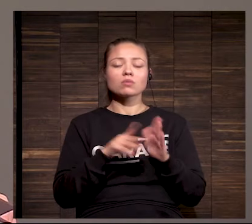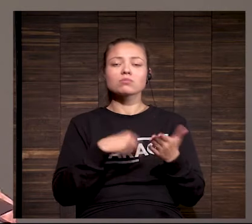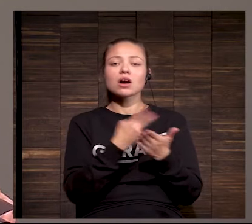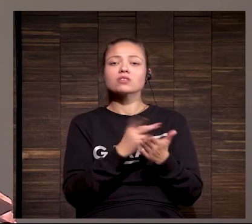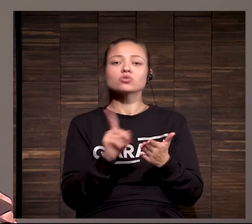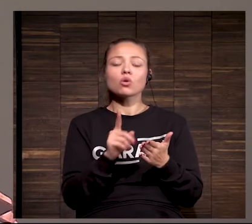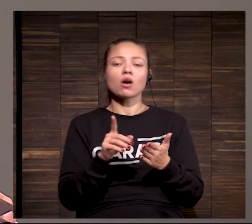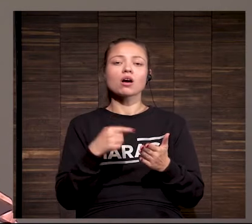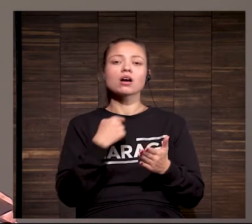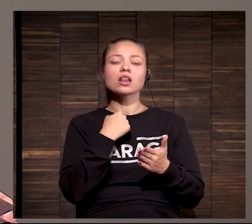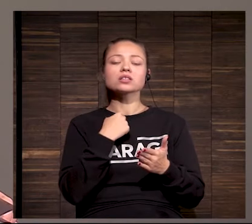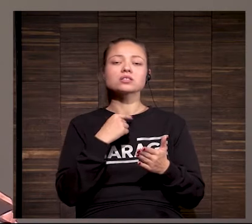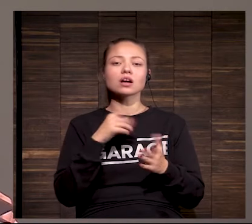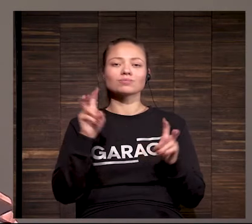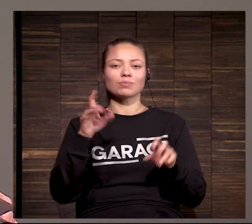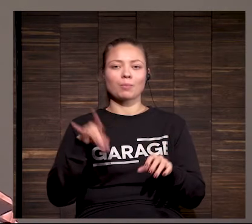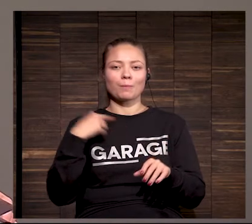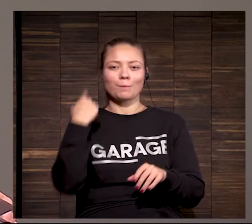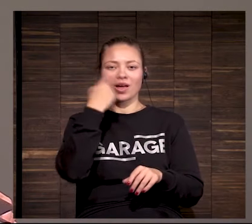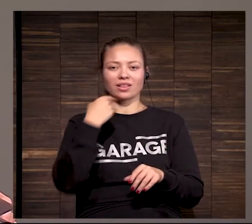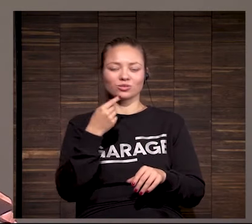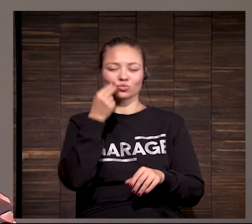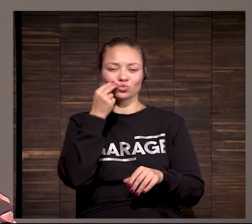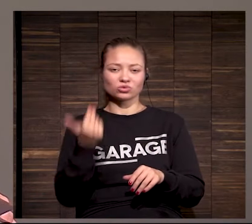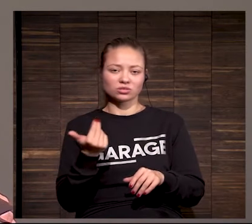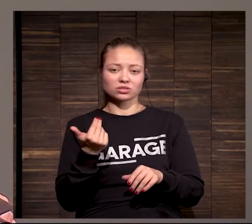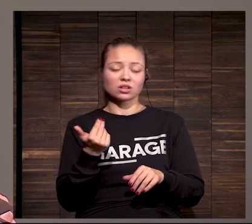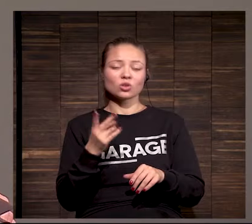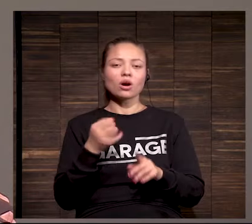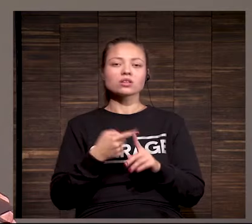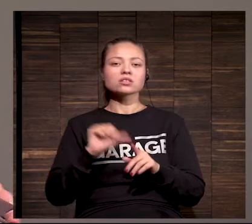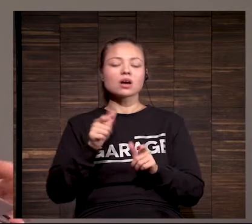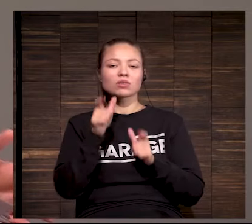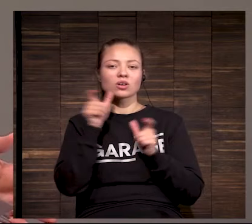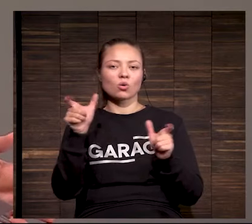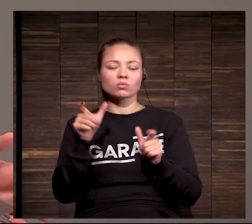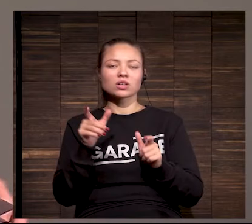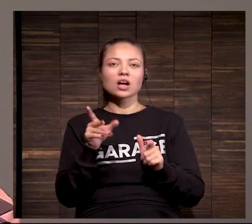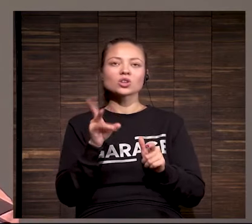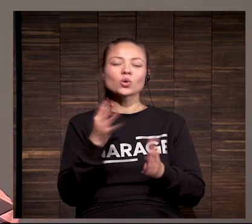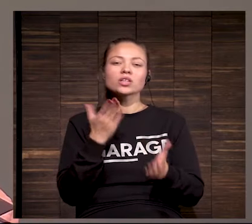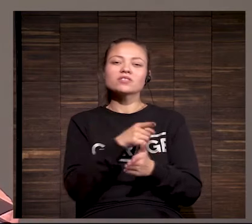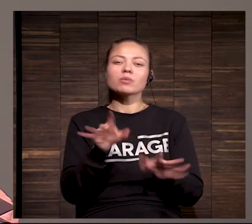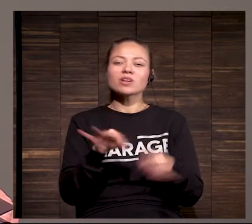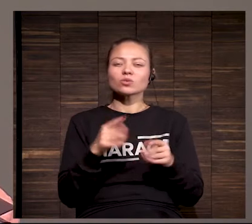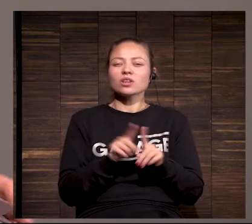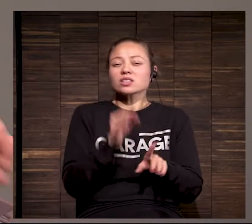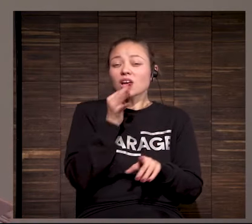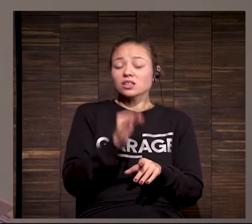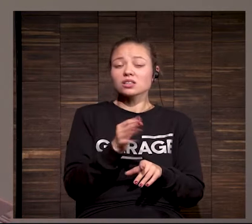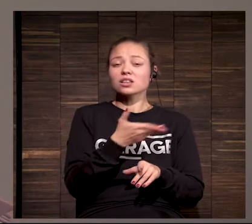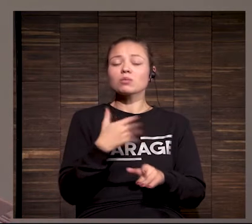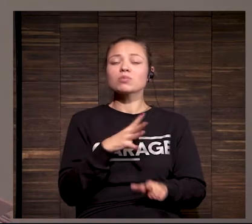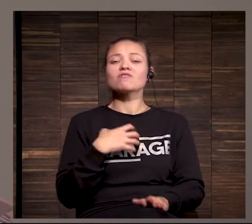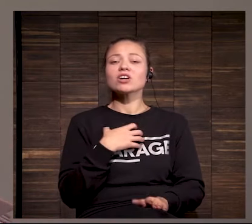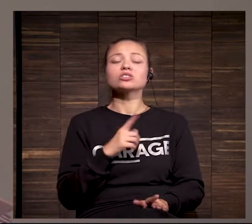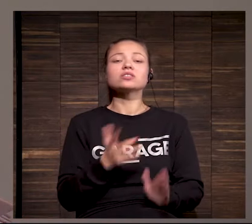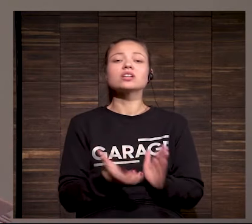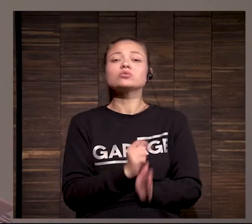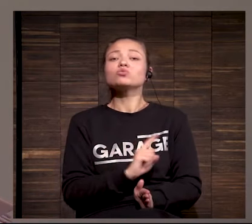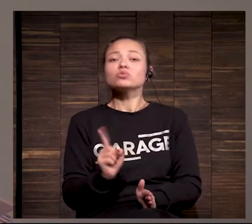нам было важно найти более тихо если позволит все искусство и разумеется я всегда